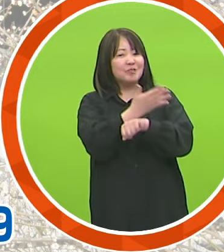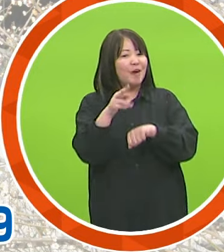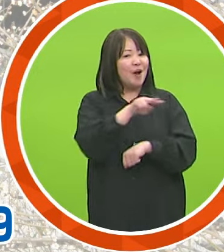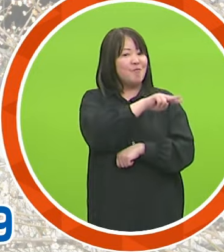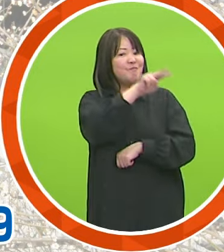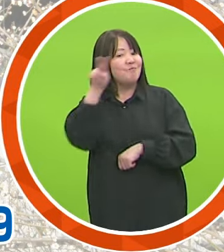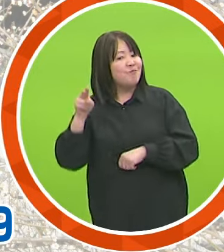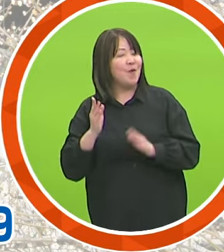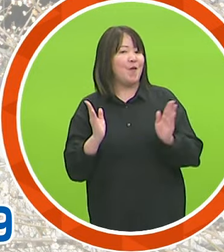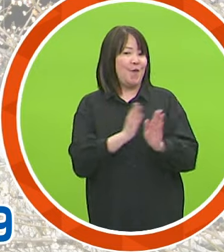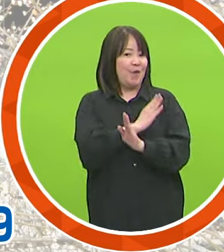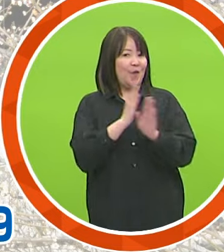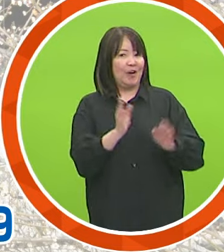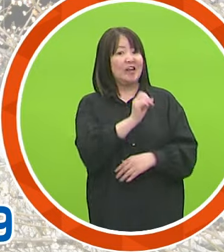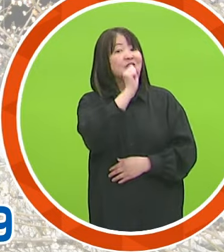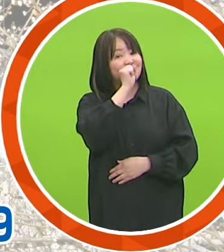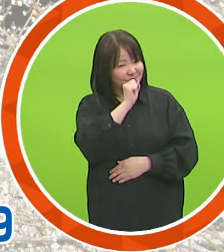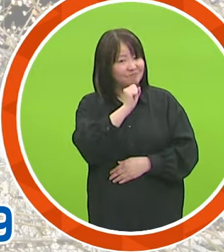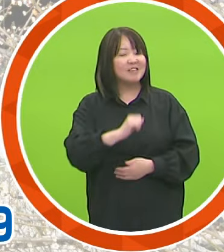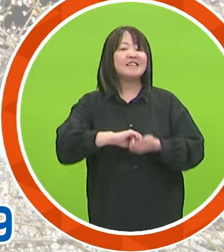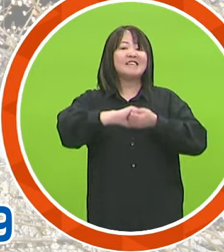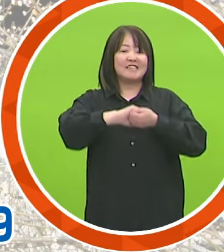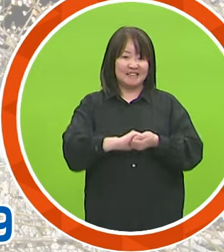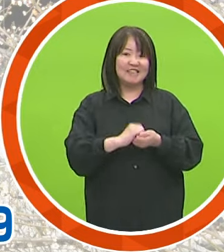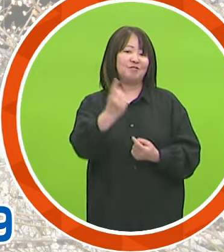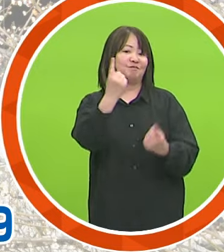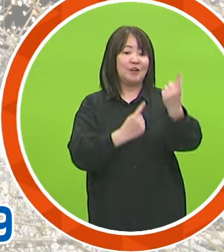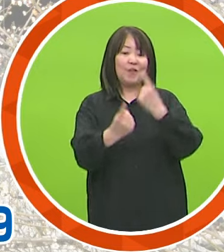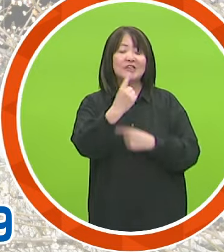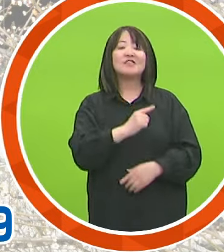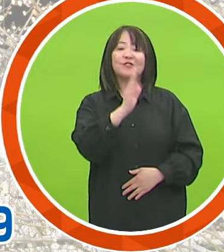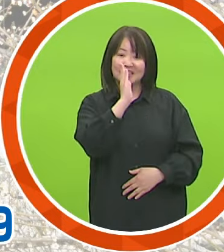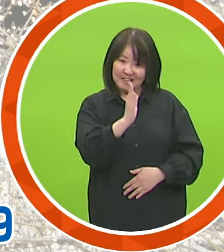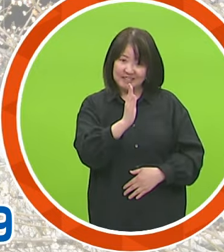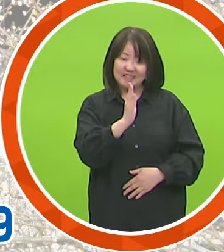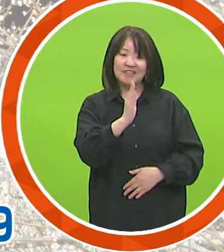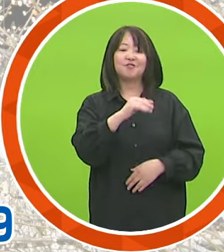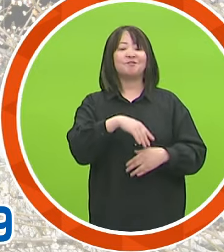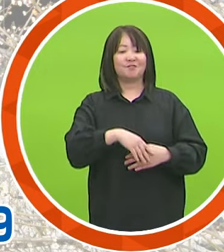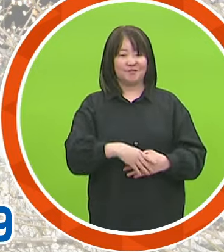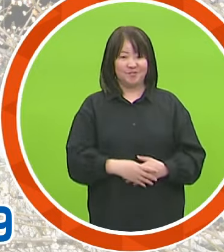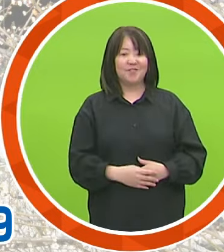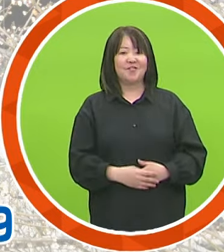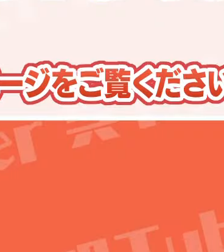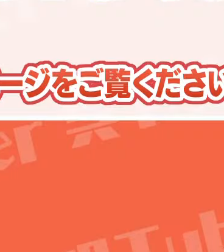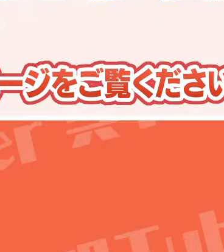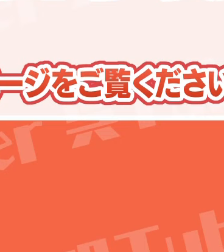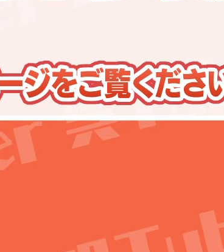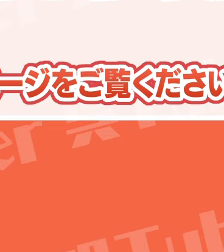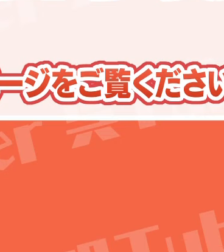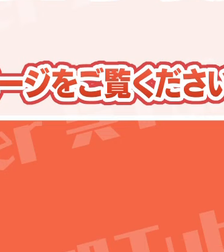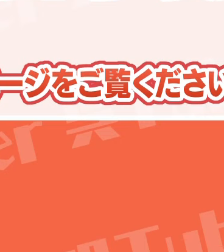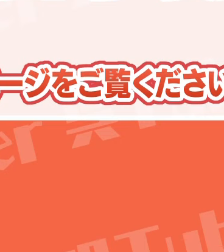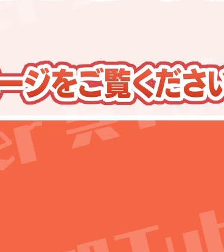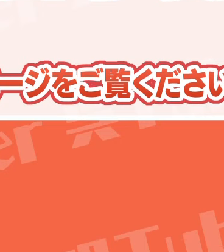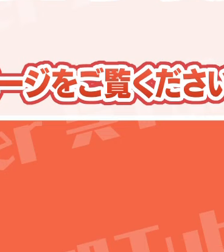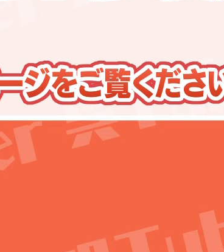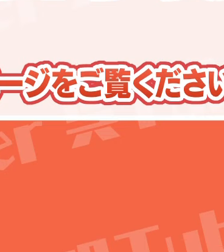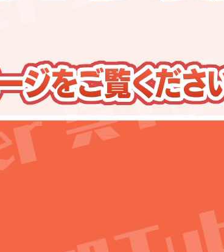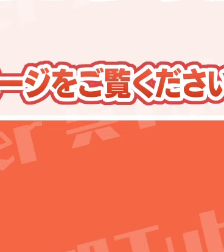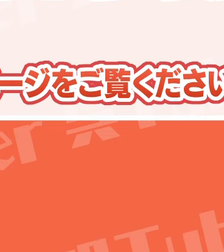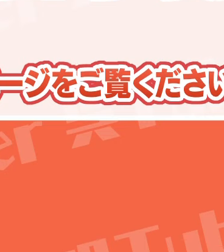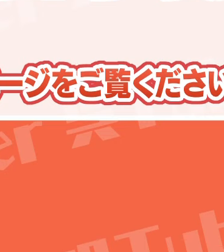眺めながらゆったりとした時間を過ごしませんか。下鎌狩にぜひ来てくれ。今月は呉市